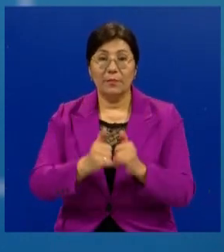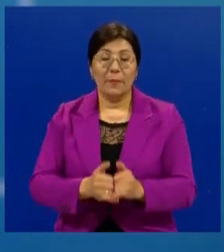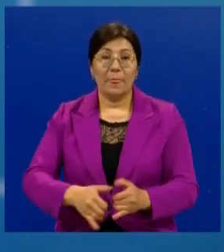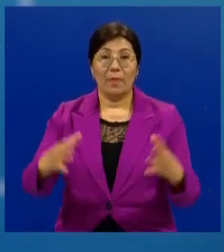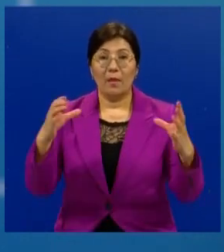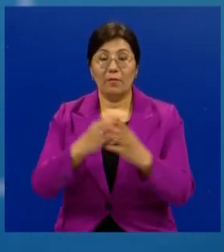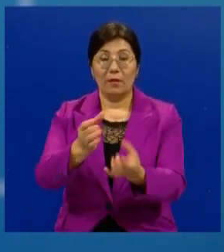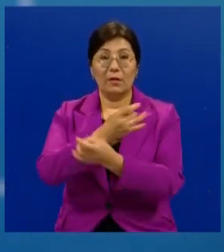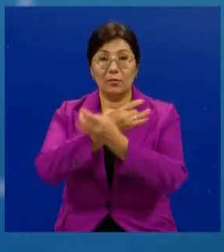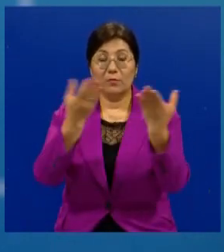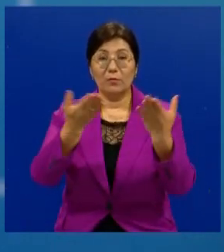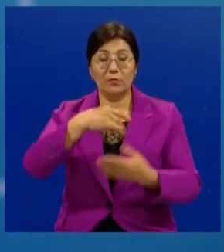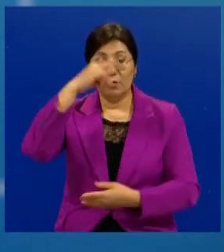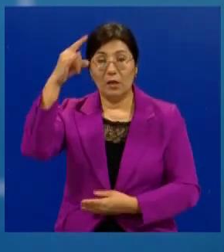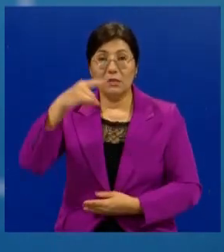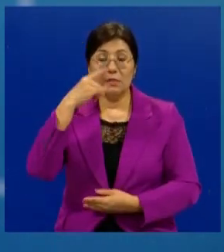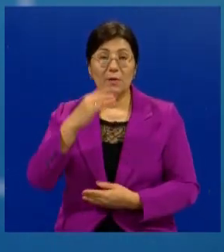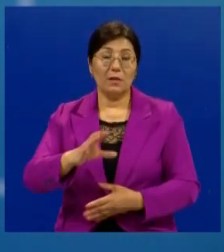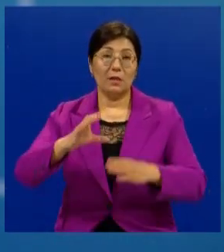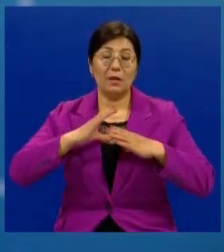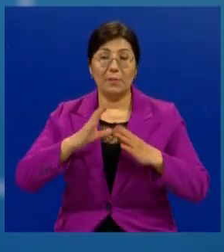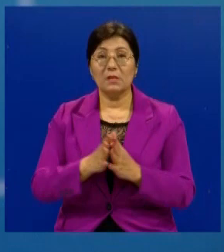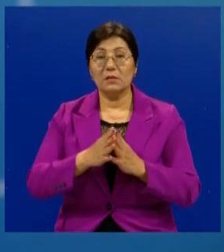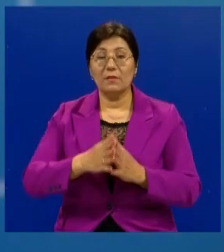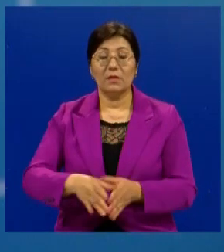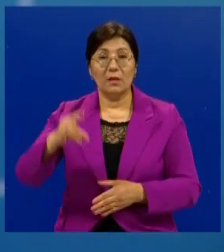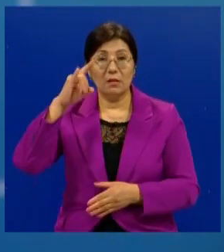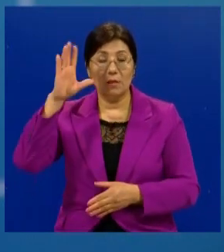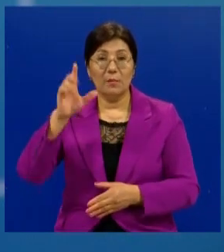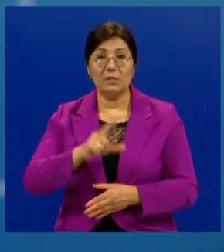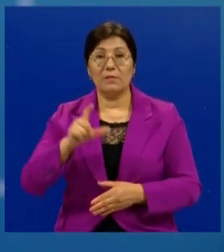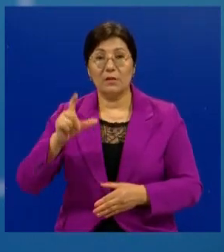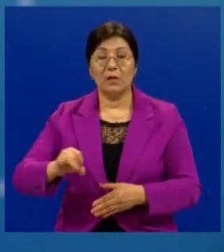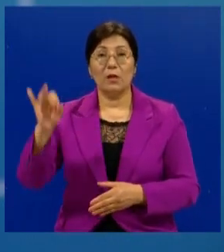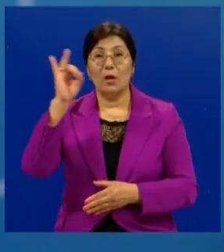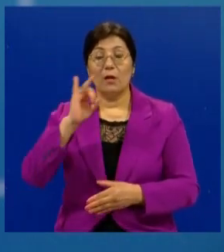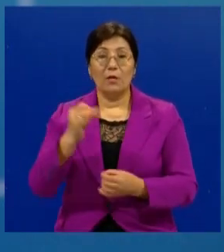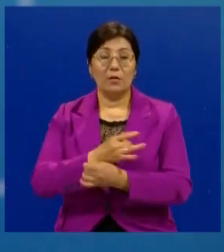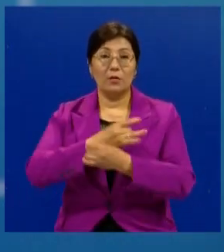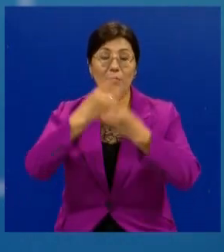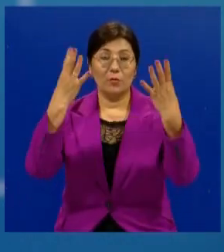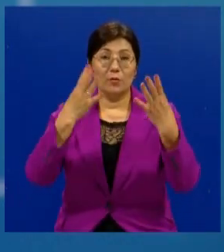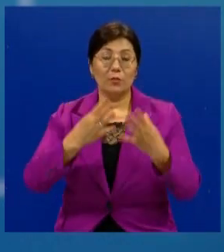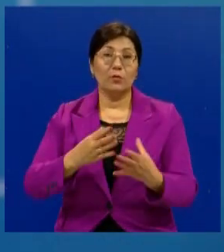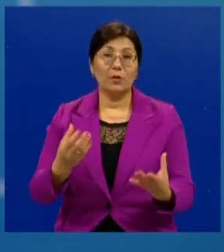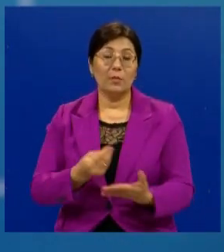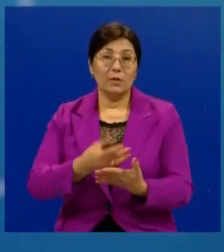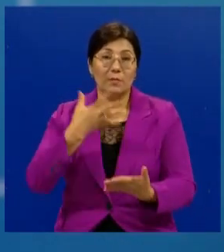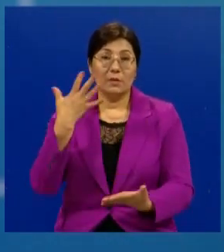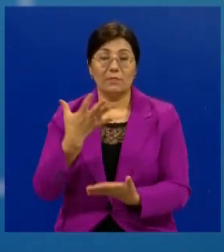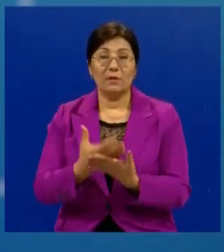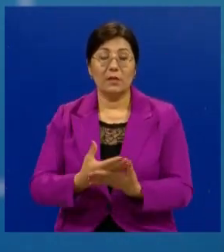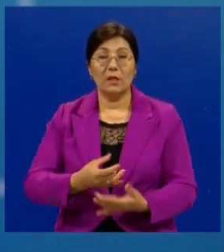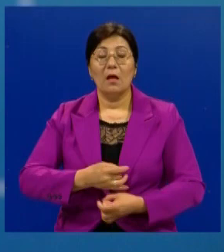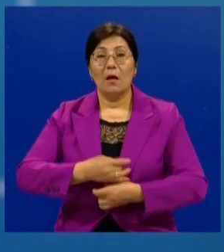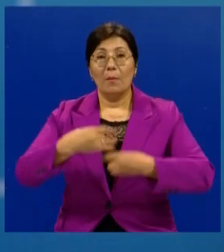сферы культуры нашей страны. Регион богат выдающимися личностями и богатейшим историко-культурным наследием. И в профессиональный